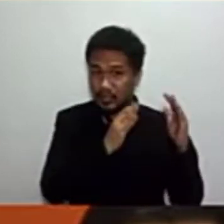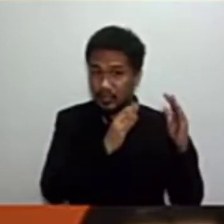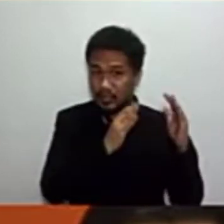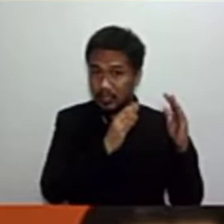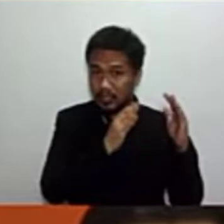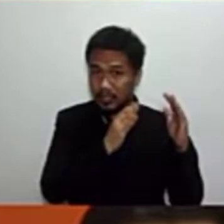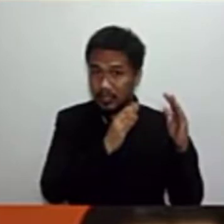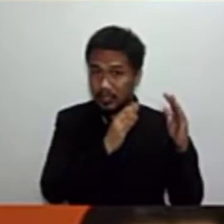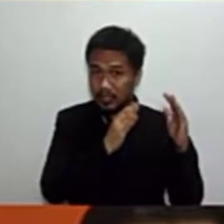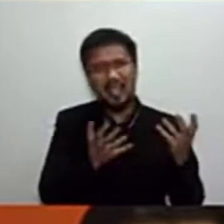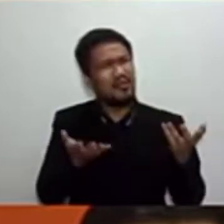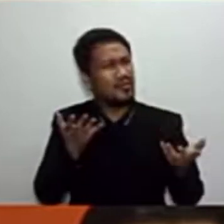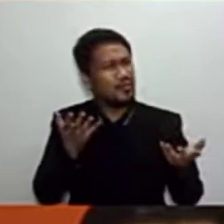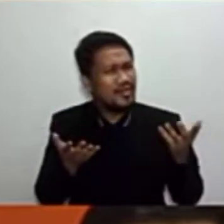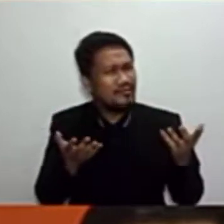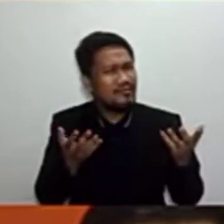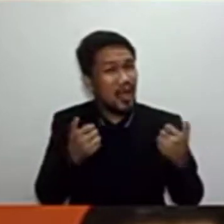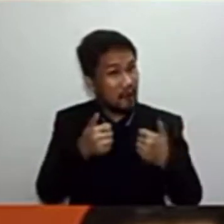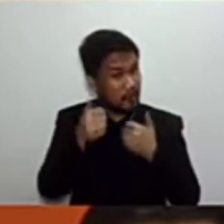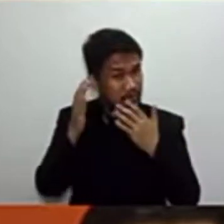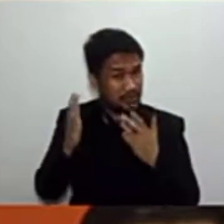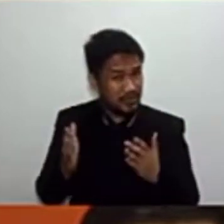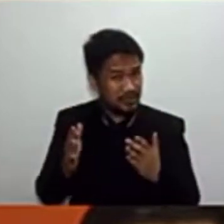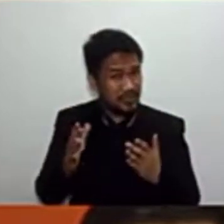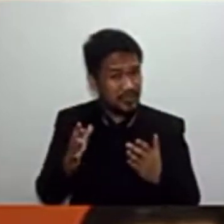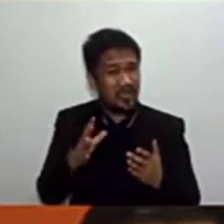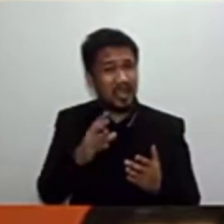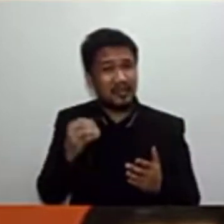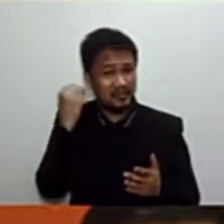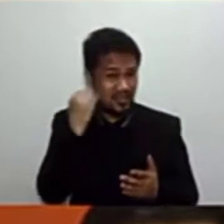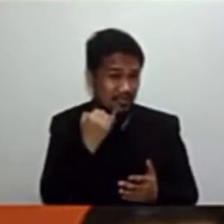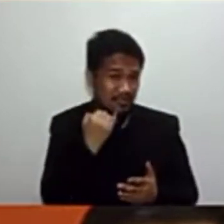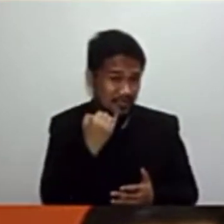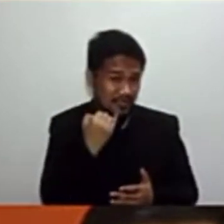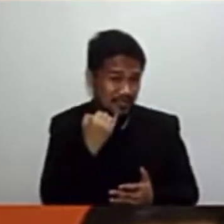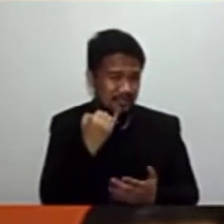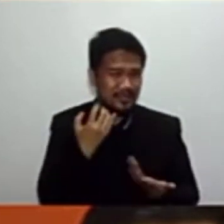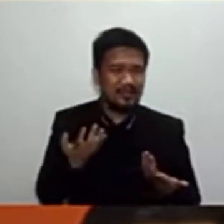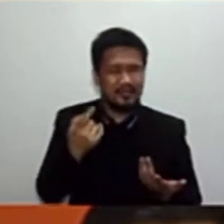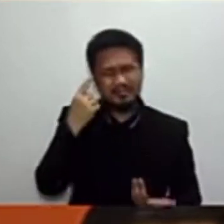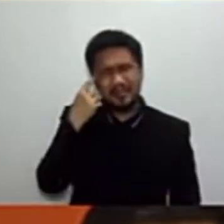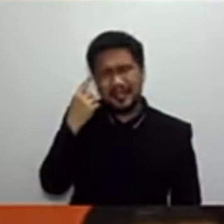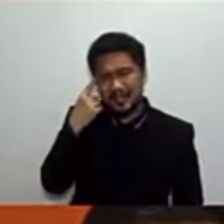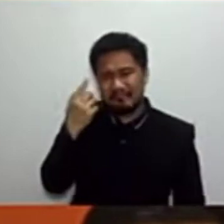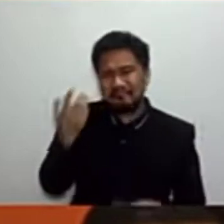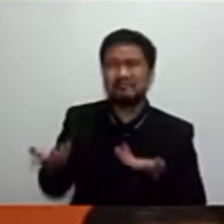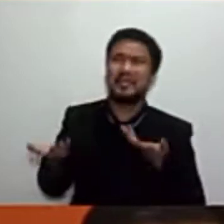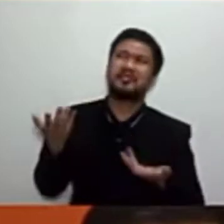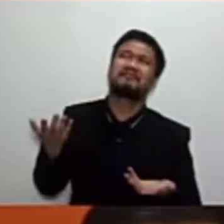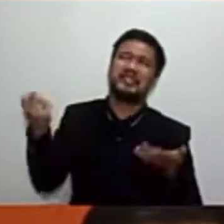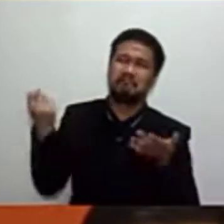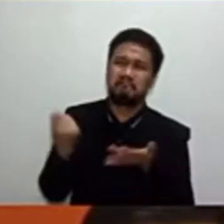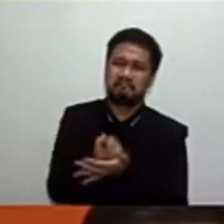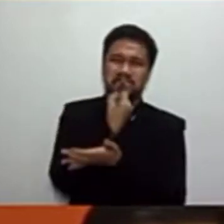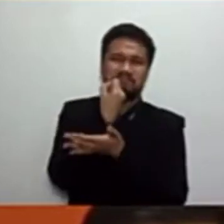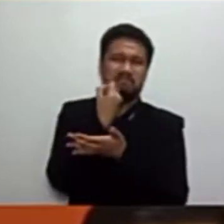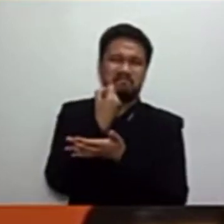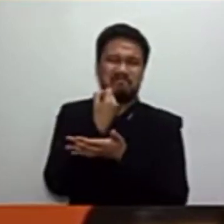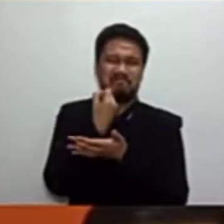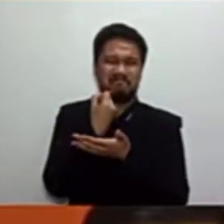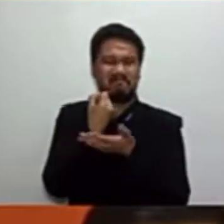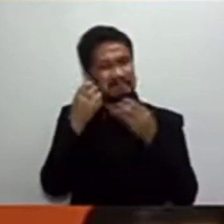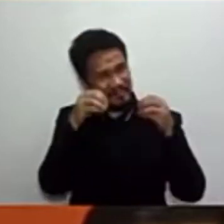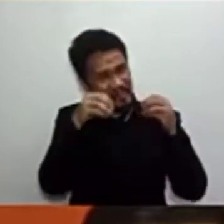Siguro naisip nila na sayang lamang ang kanilang pagsisikap.